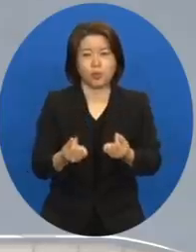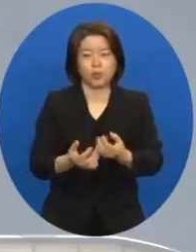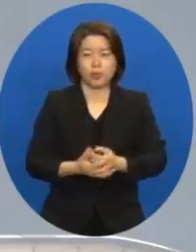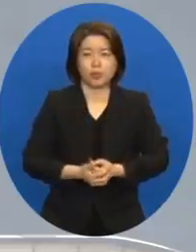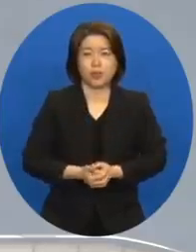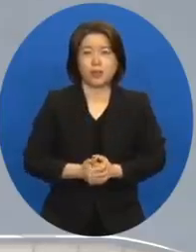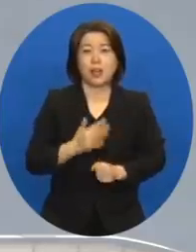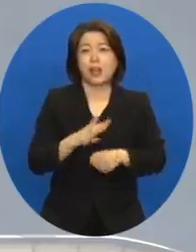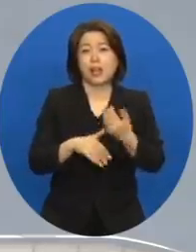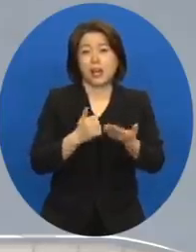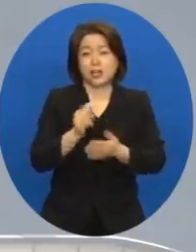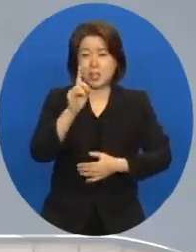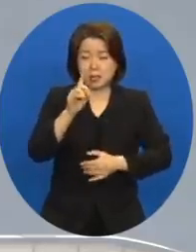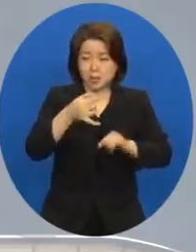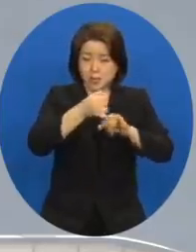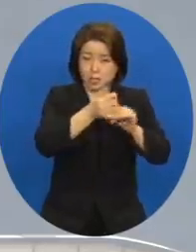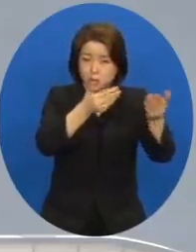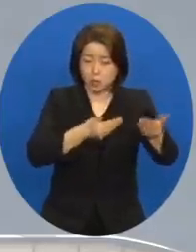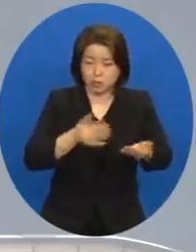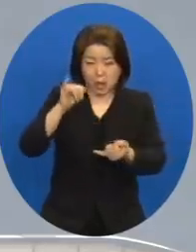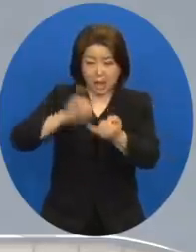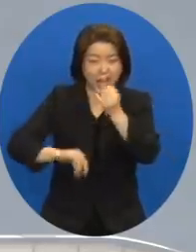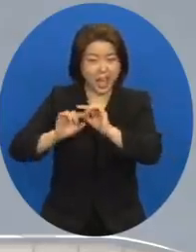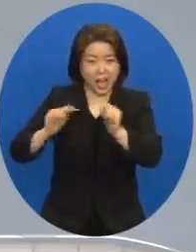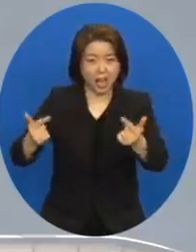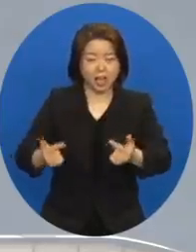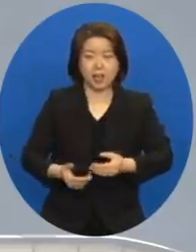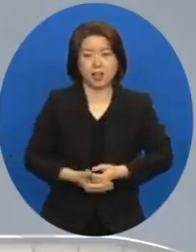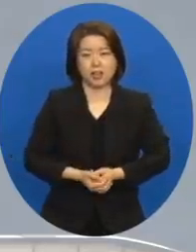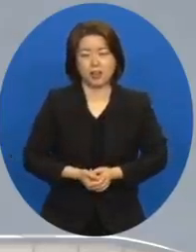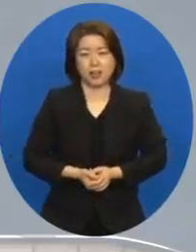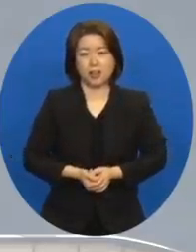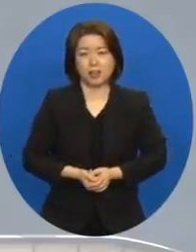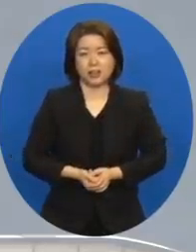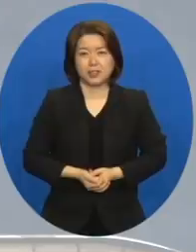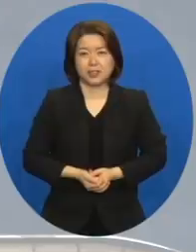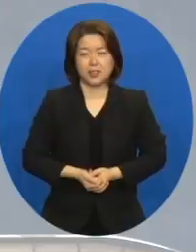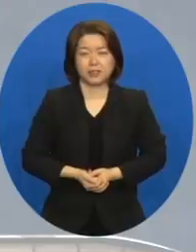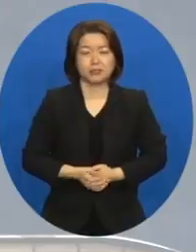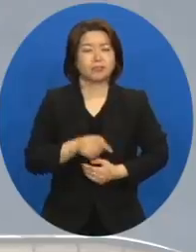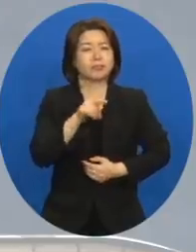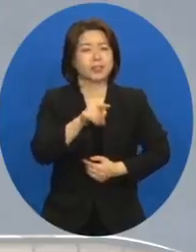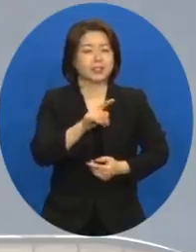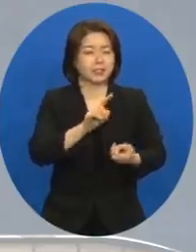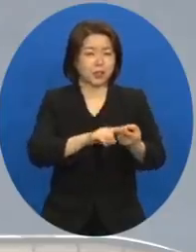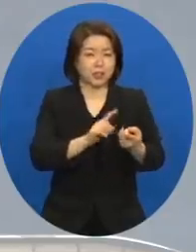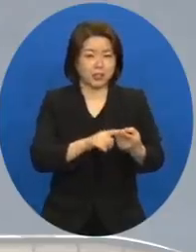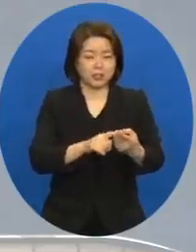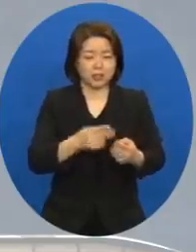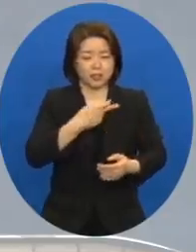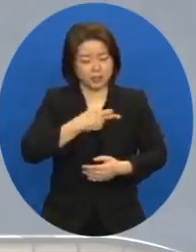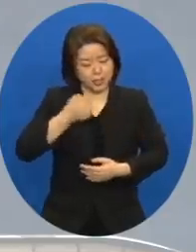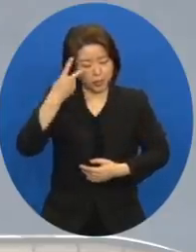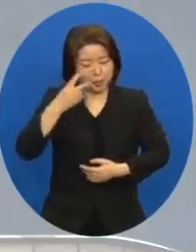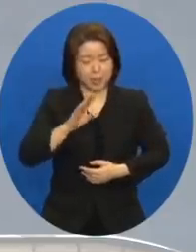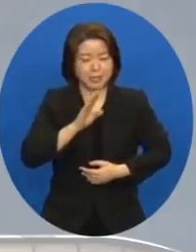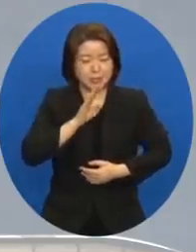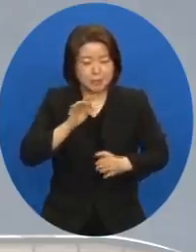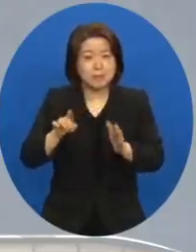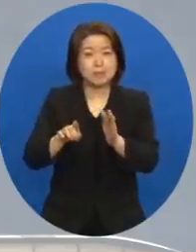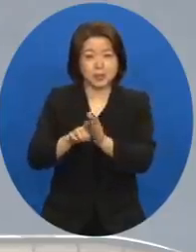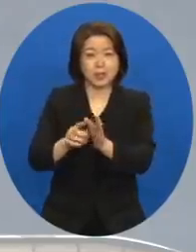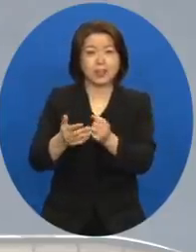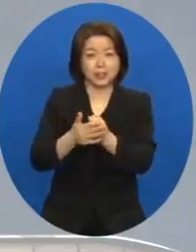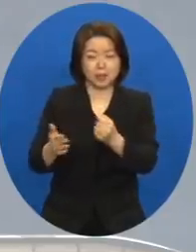하나님은 한번 약속하시고 어기는 하나님이 아니에요 그 사실을 사도 바울이 정말 믿었기 때문에